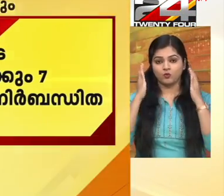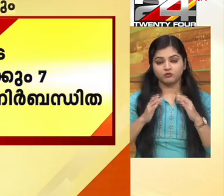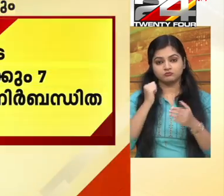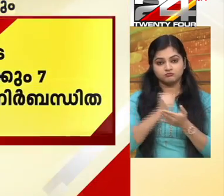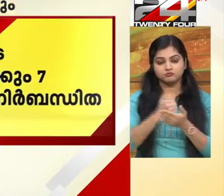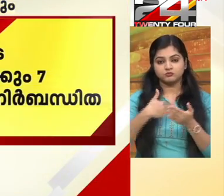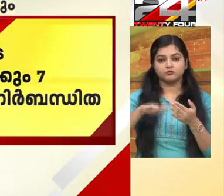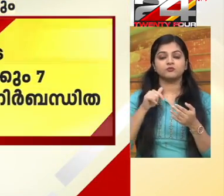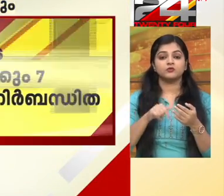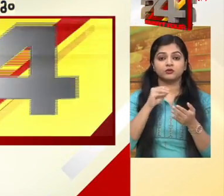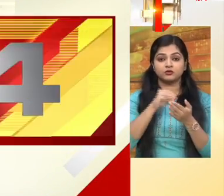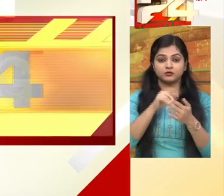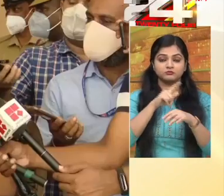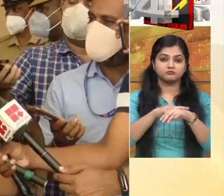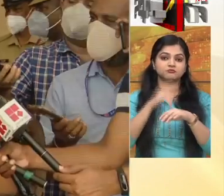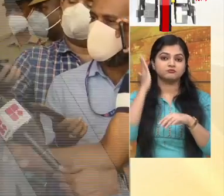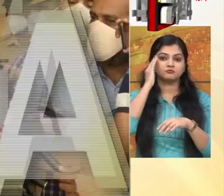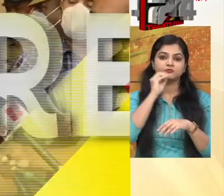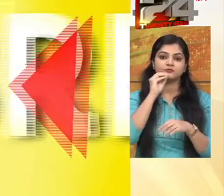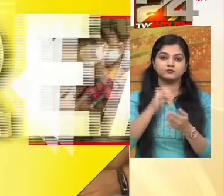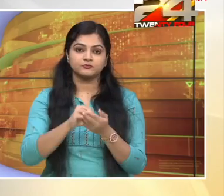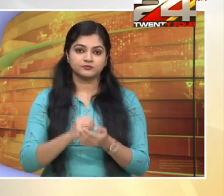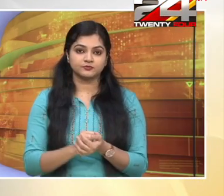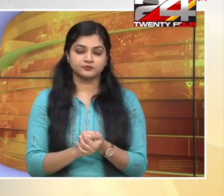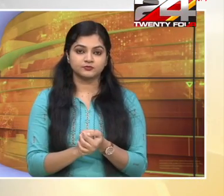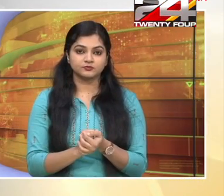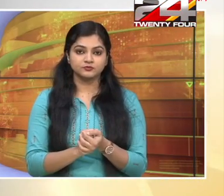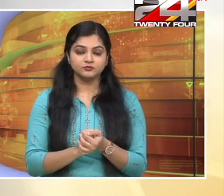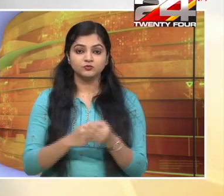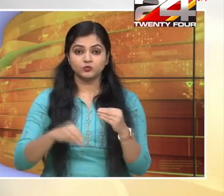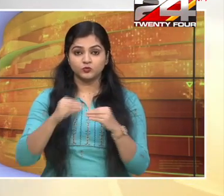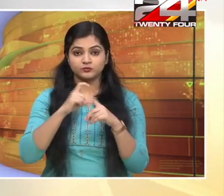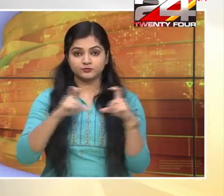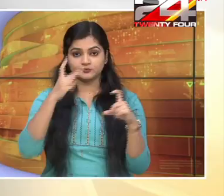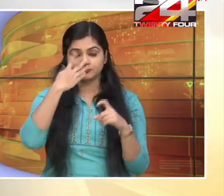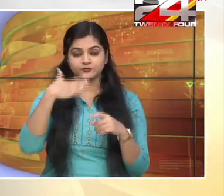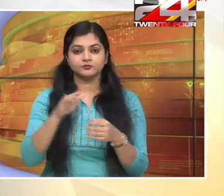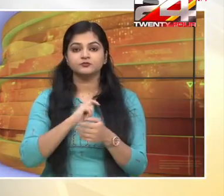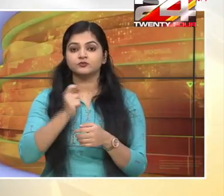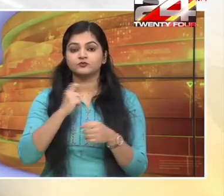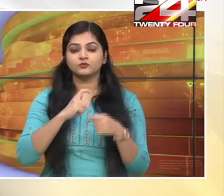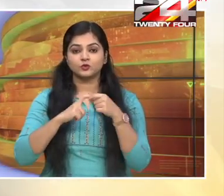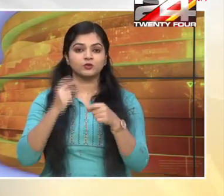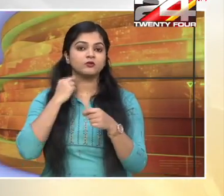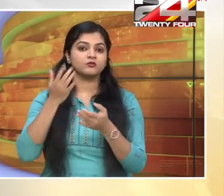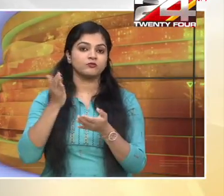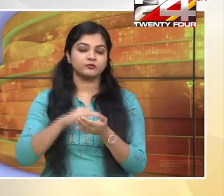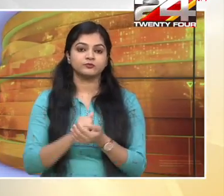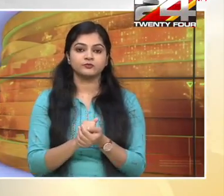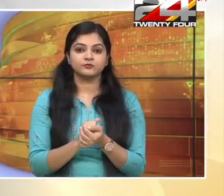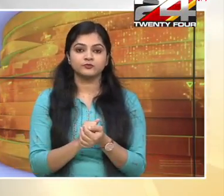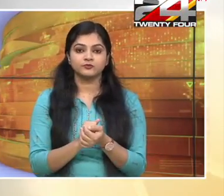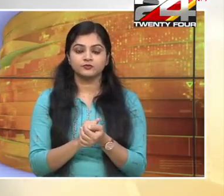ഈ അവസരത്തിൽ പ്രത്യേകമായിട്ട് ഓർമ്മിപ്പിക്കുകയാണ്. വാർത്തയുടെ വിശദാംശങ്ങളുമായി ഇപ്പോൾ അല്ലമീൻ ചേരുന്നുണ്ട് തിരുവനന്തപുരത്ത് നിന്ന്.